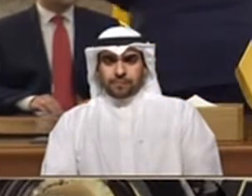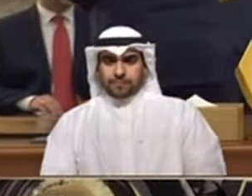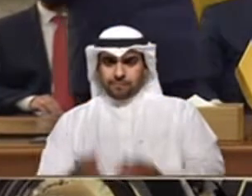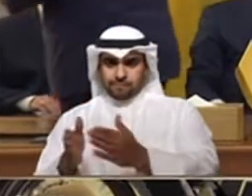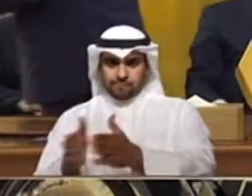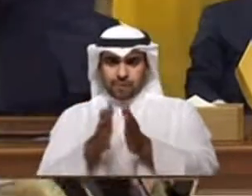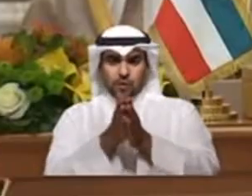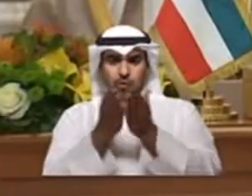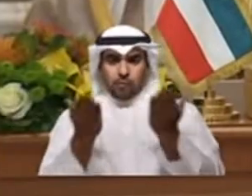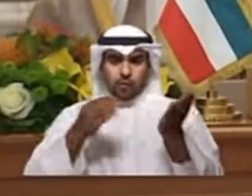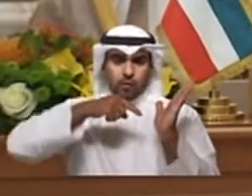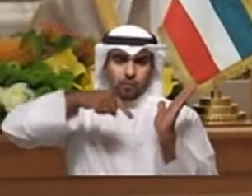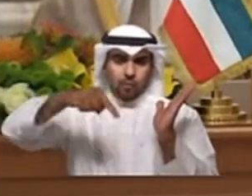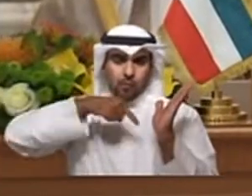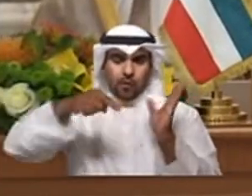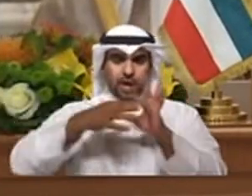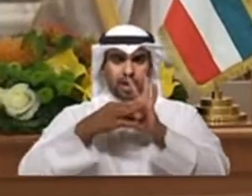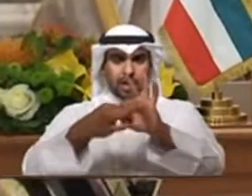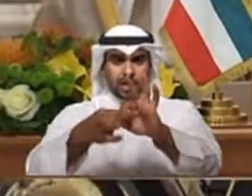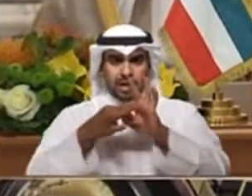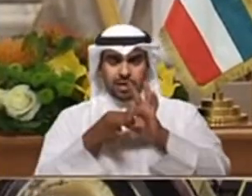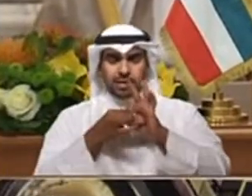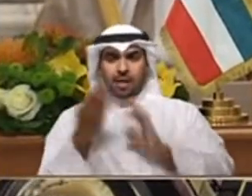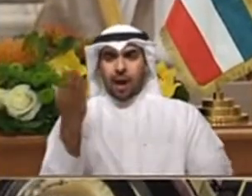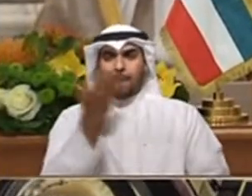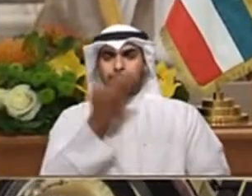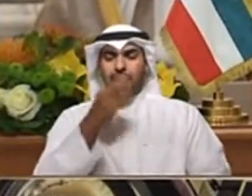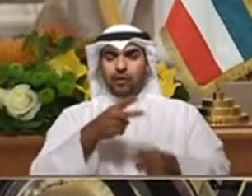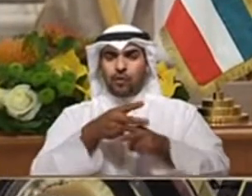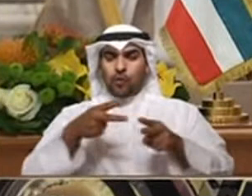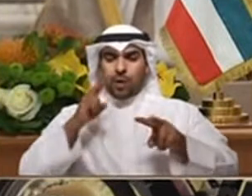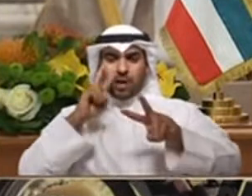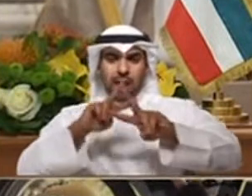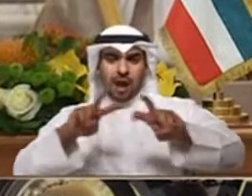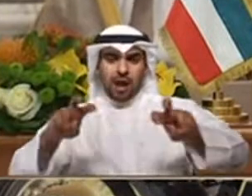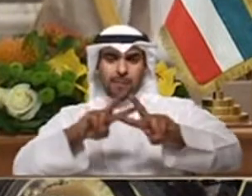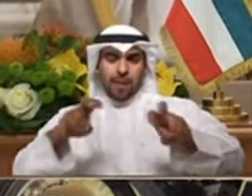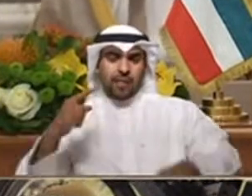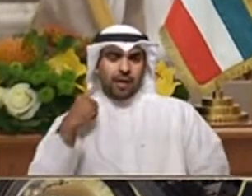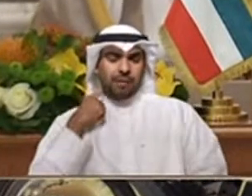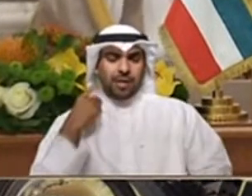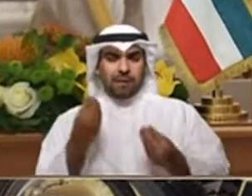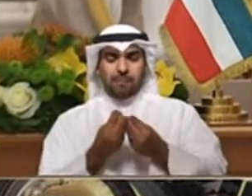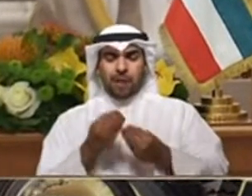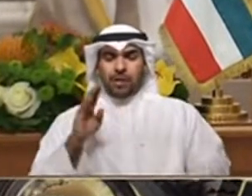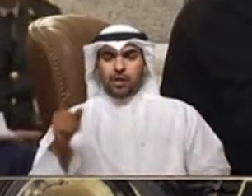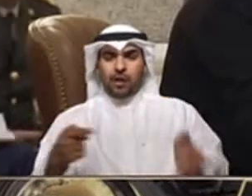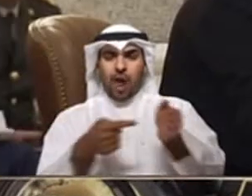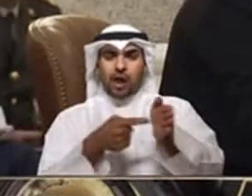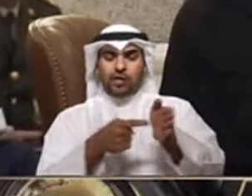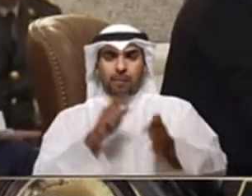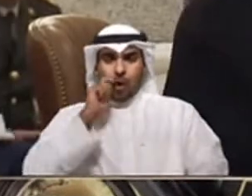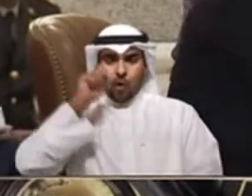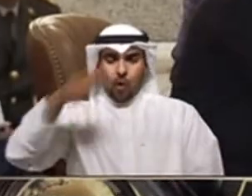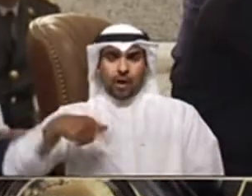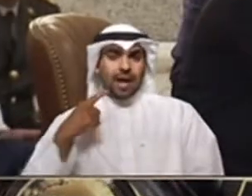مذكرة تفاهم للتعاون العلمي بين معهد الكويت للأبحاث العلمية والأكاديمية الوطنية للعلوم في جمهورية أوكرانيا، وقعها عن معهد